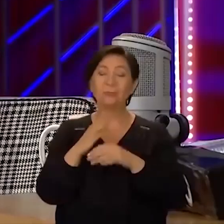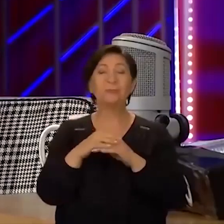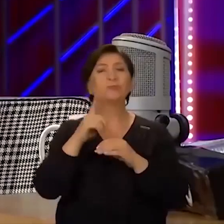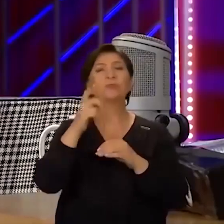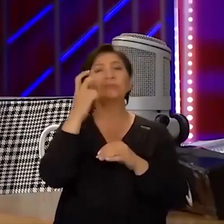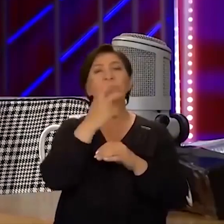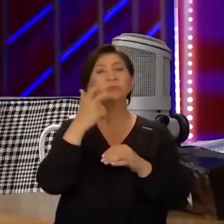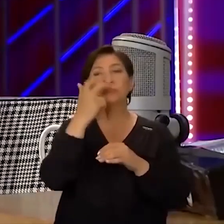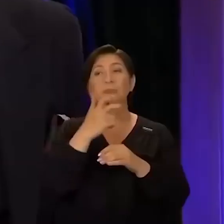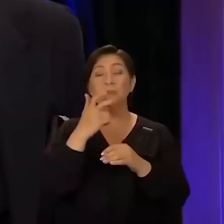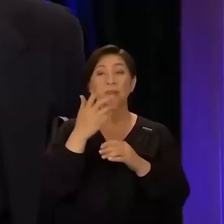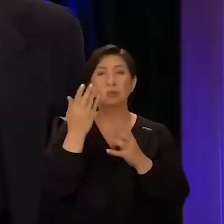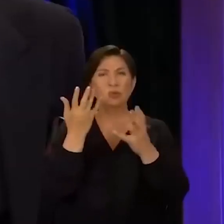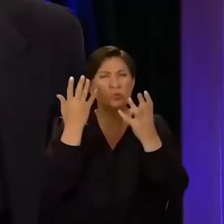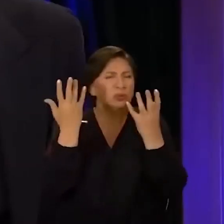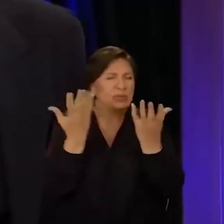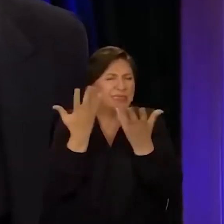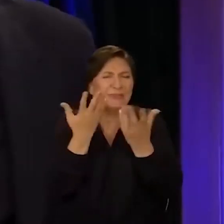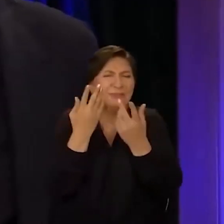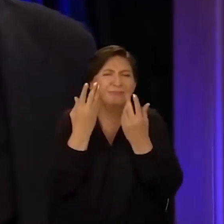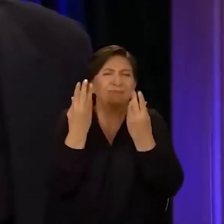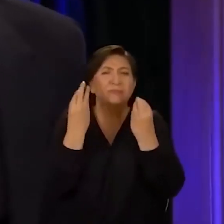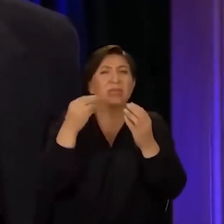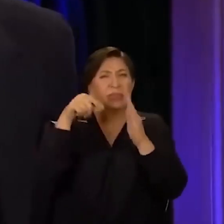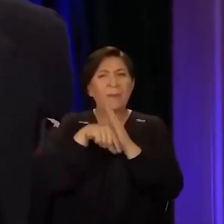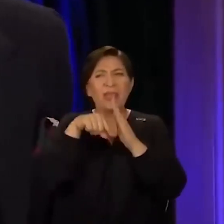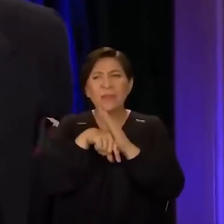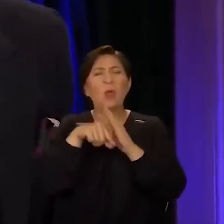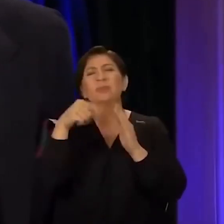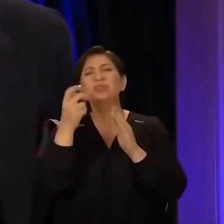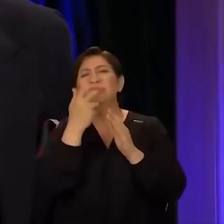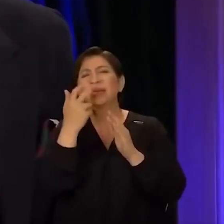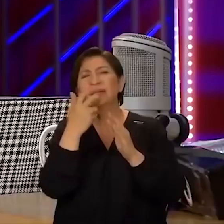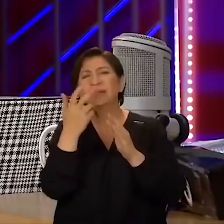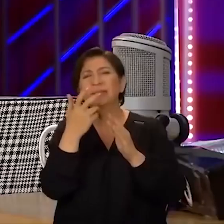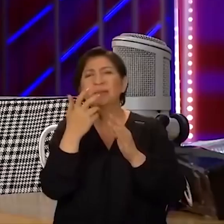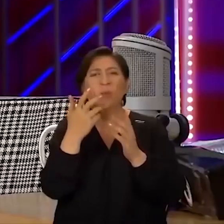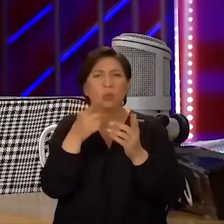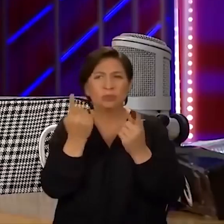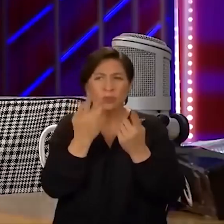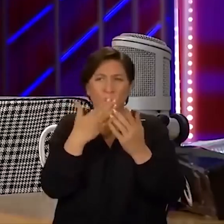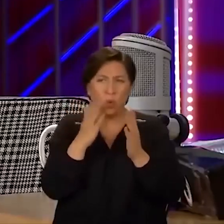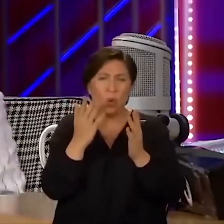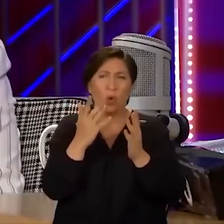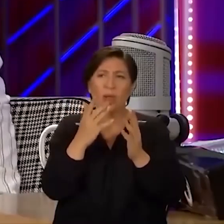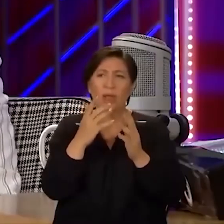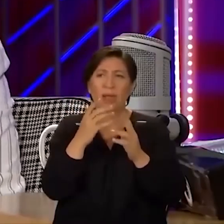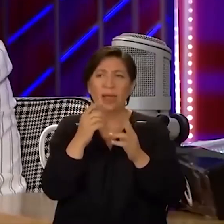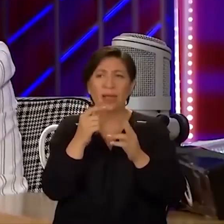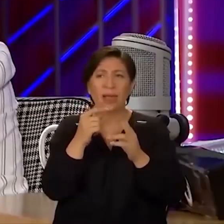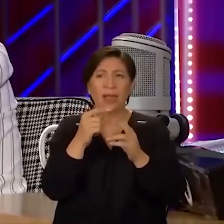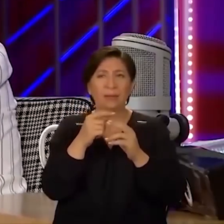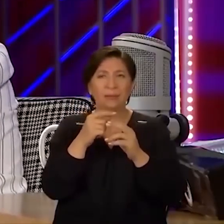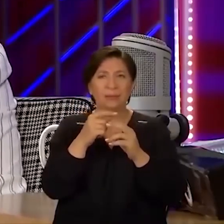bu şarkıların hepsi bu kadar seksi olmazsa ne demeli yani dibine dibine öbür bir şarkı söyle seksi bir şey yok ağabey